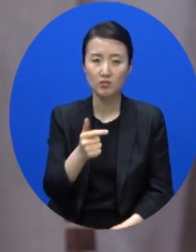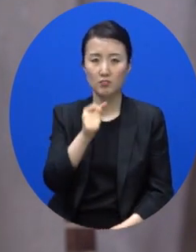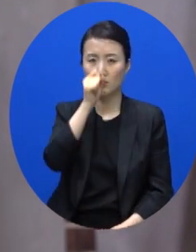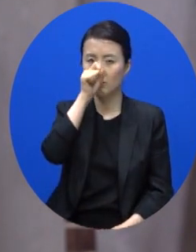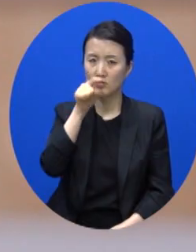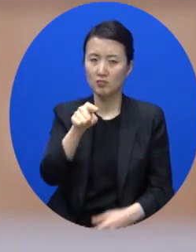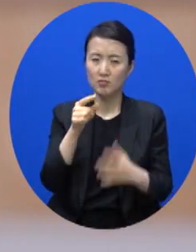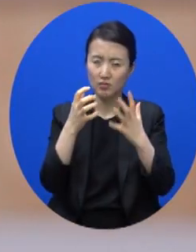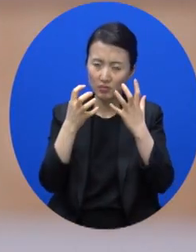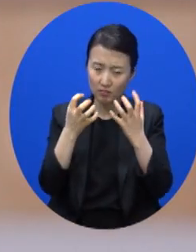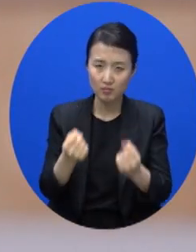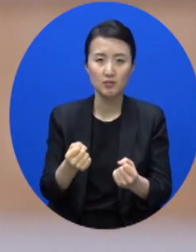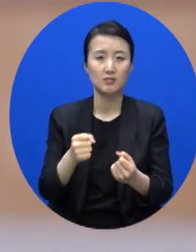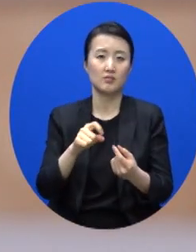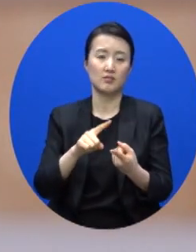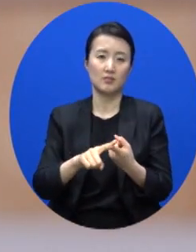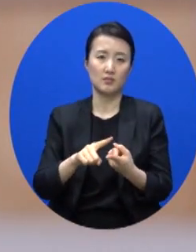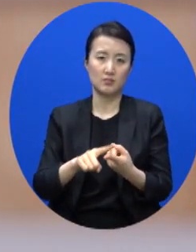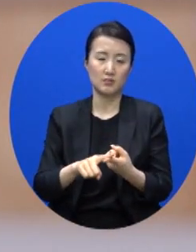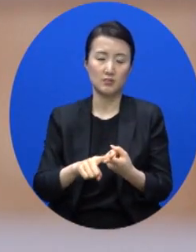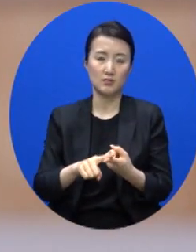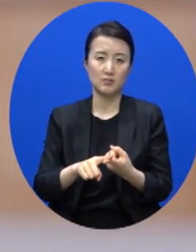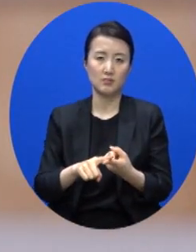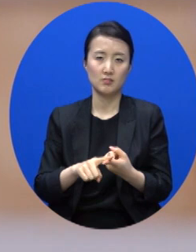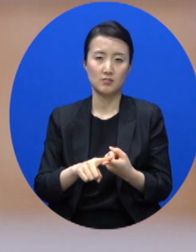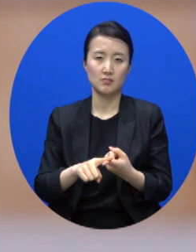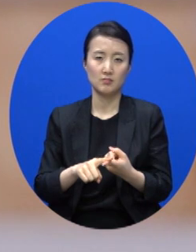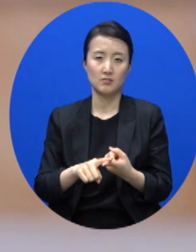가지고 있는지 이것을